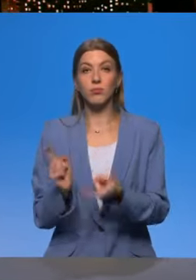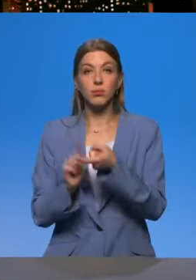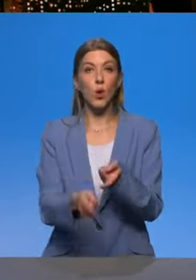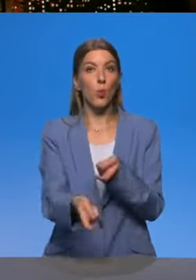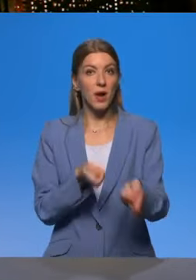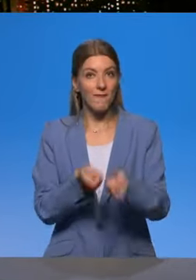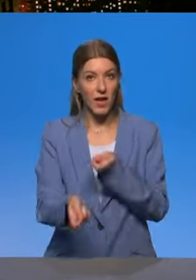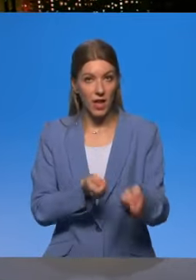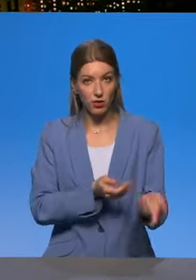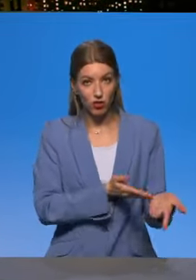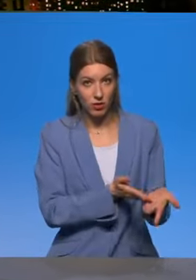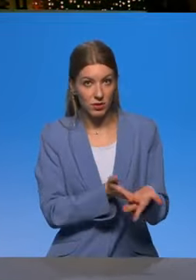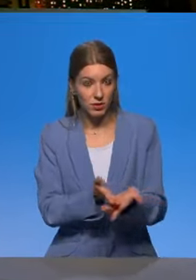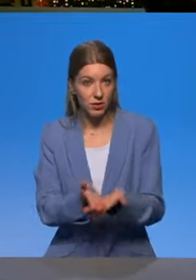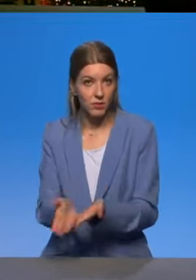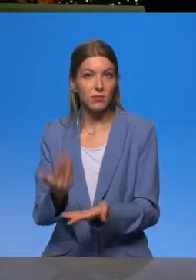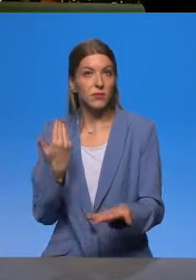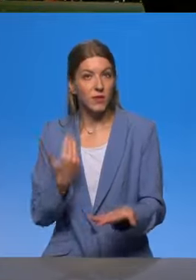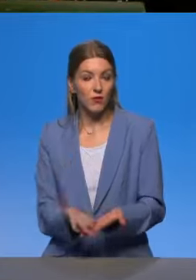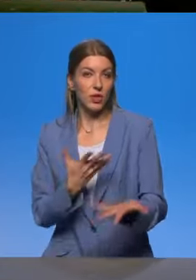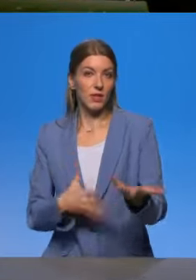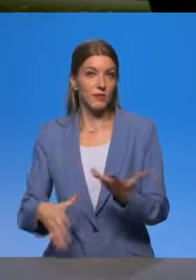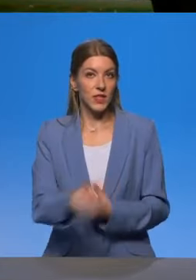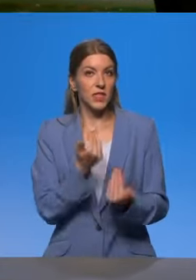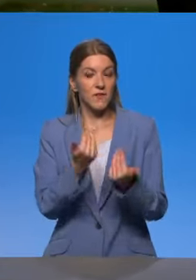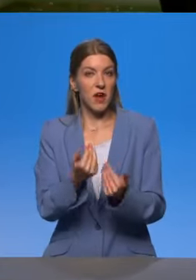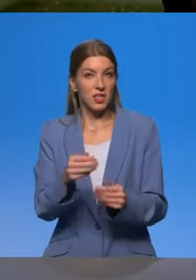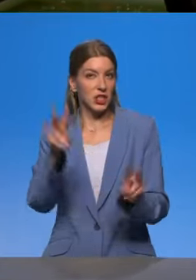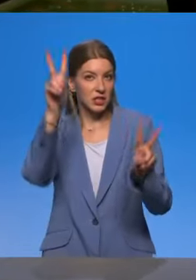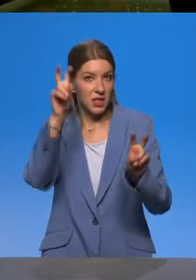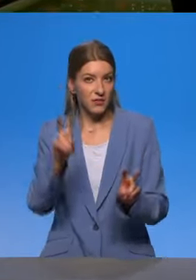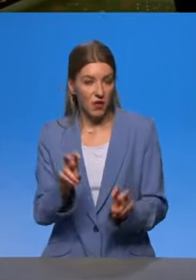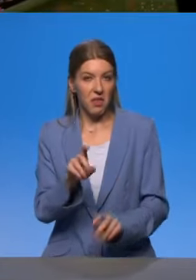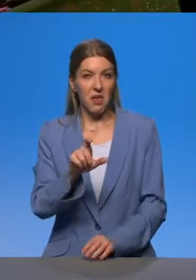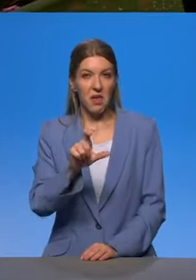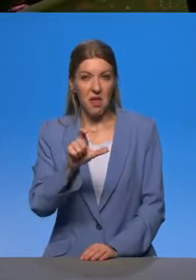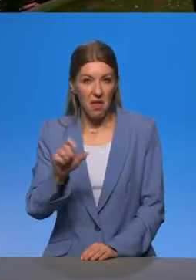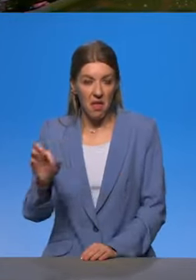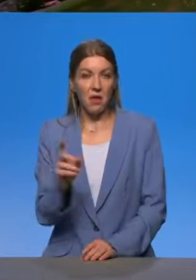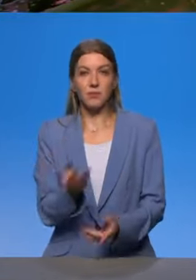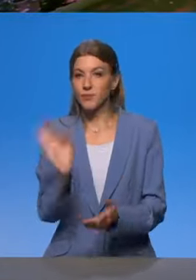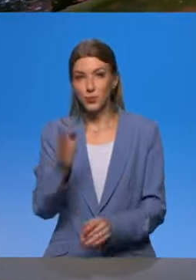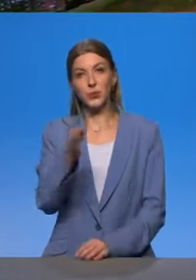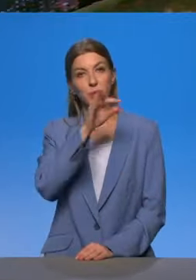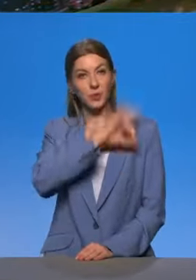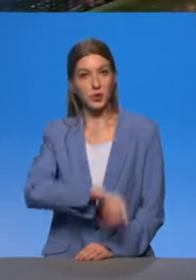на ходу меняю вот все вот эти вот ваши непонятные HR, еще там что-то. На русском языке будем изъясняться. Спасибо,